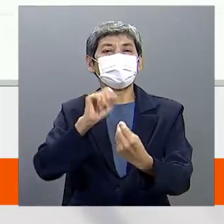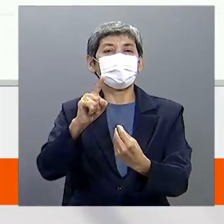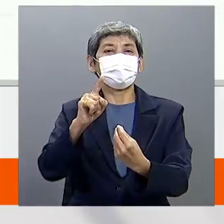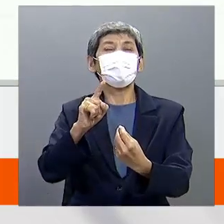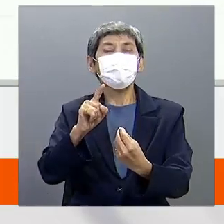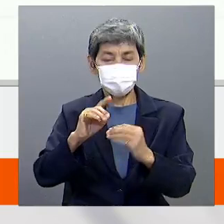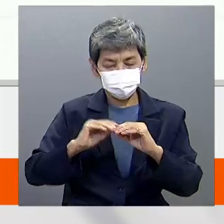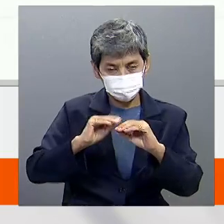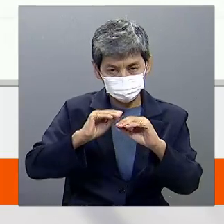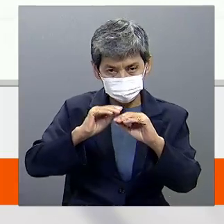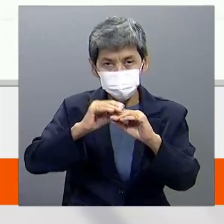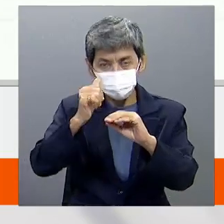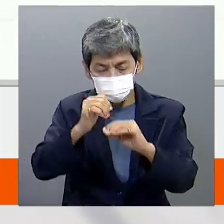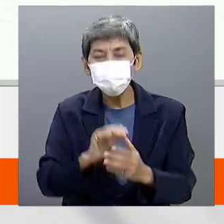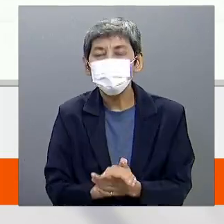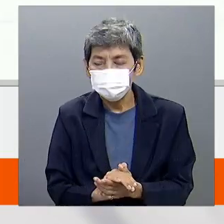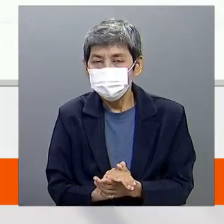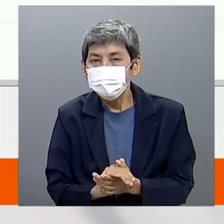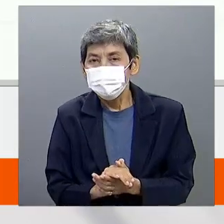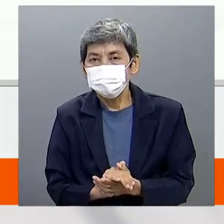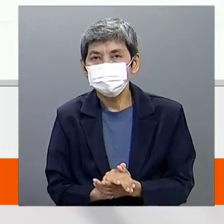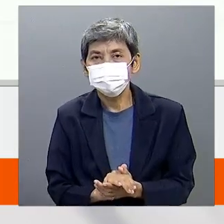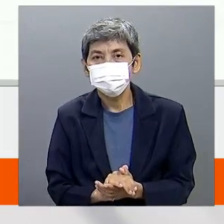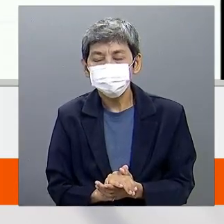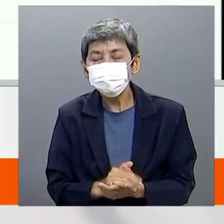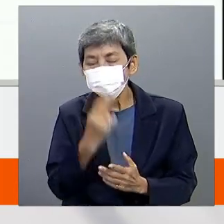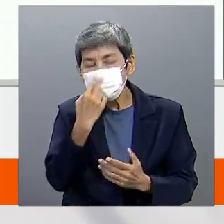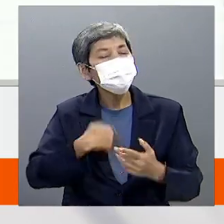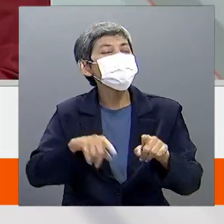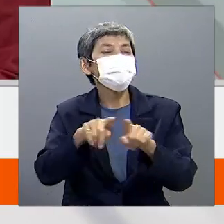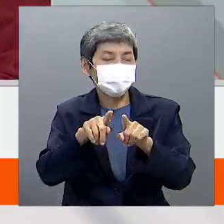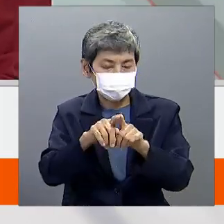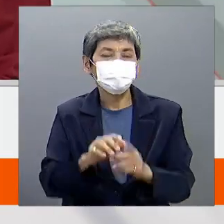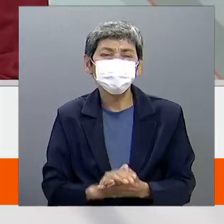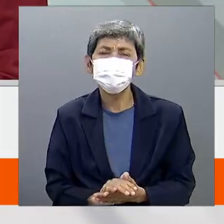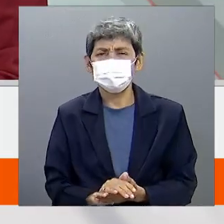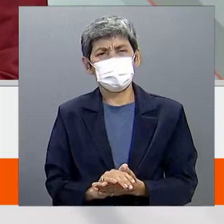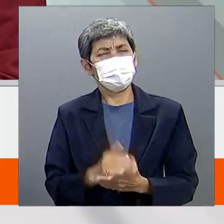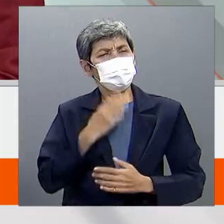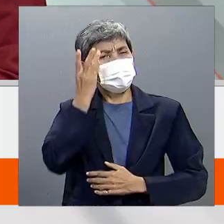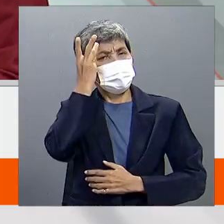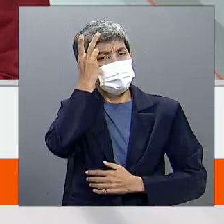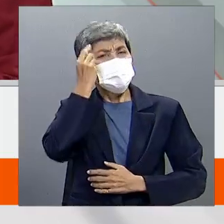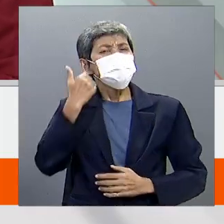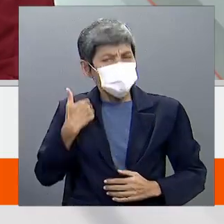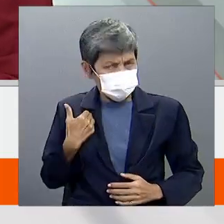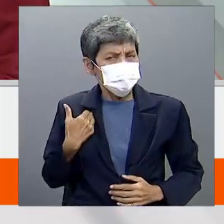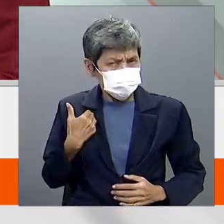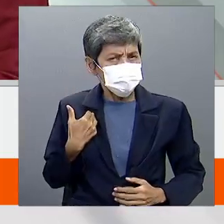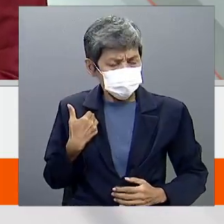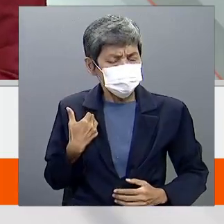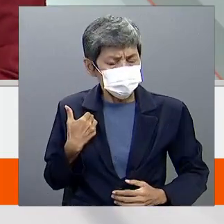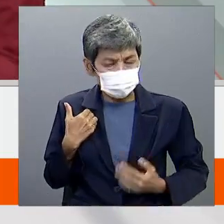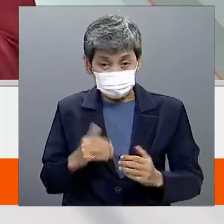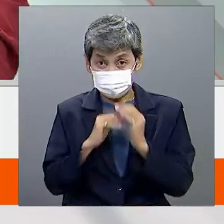เหมือนได้มาทั้ง 100% เต็ม 100 เลย อ ันนี้ก็เช่นเดียวกันครับ แต่ทีนี้ความกังวลอย่างหนึ่งที่อาจจะเกิดขึ้นหลังจากที่จีนเริ่